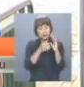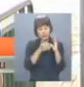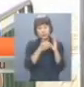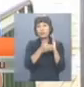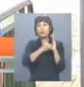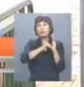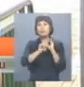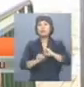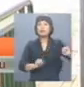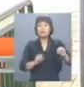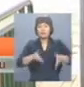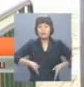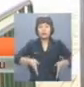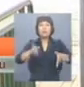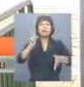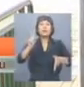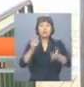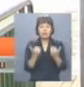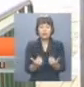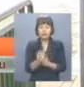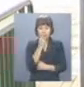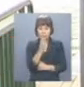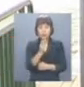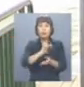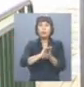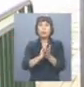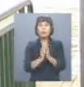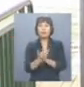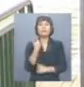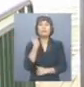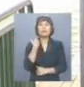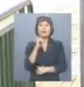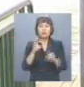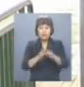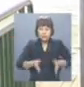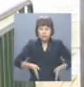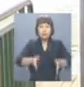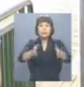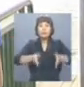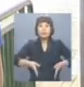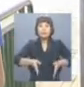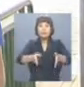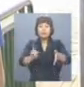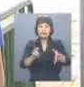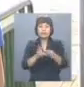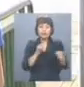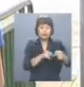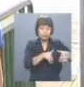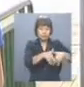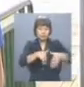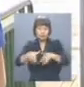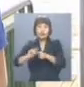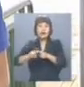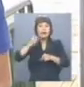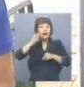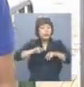ามที่2นะครับวันนี้เห็นความเปลี่ยนแปลงที่เกิดขึ้นในพื้นที่นะครับโดยเฉพาะน้ำในชุมชนต่างๆเริ่มลดลง